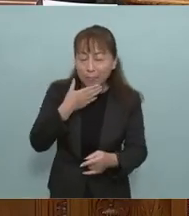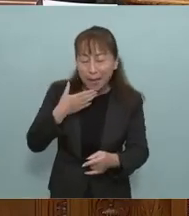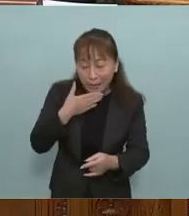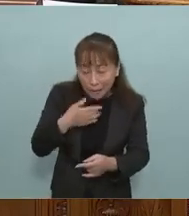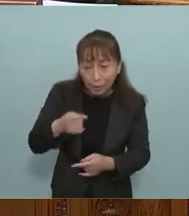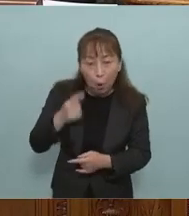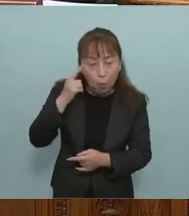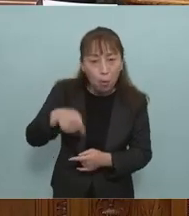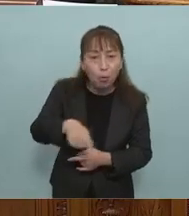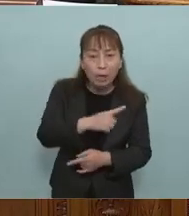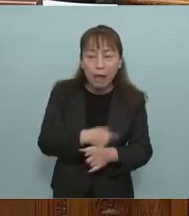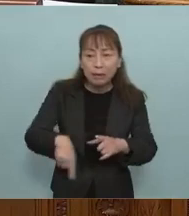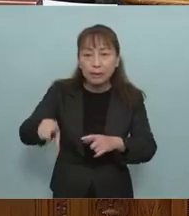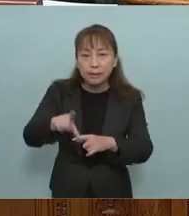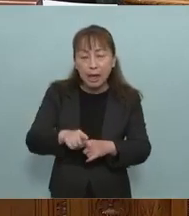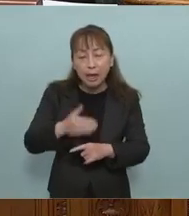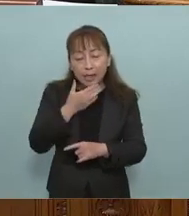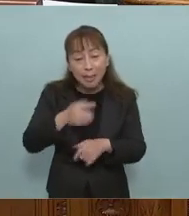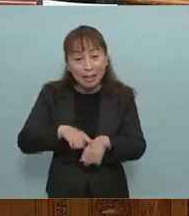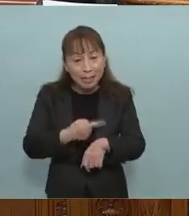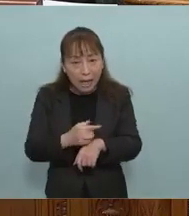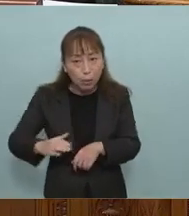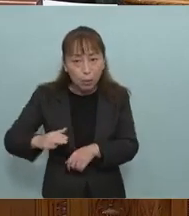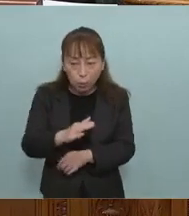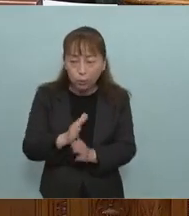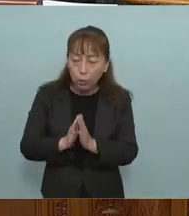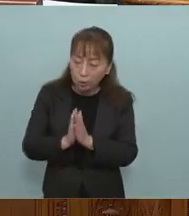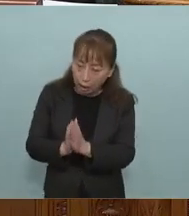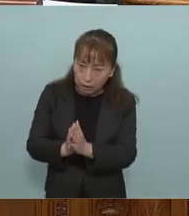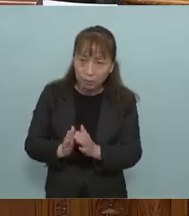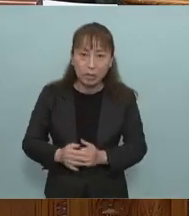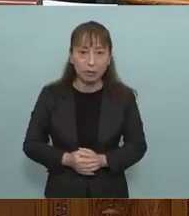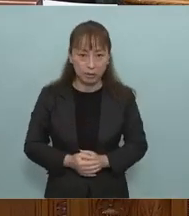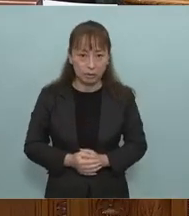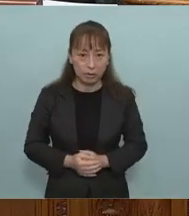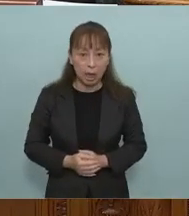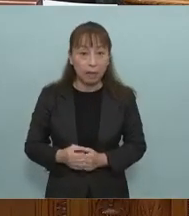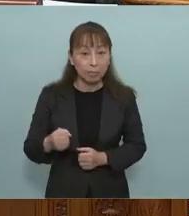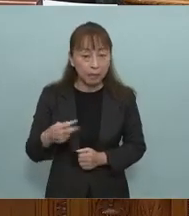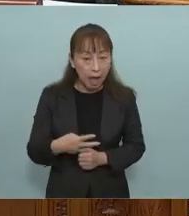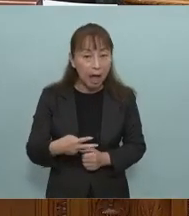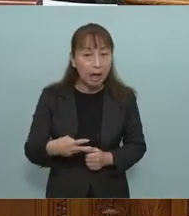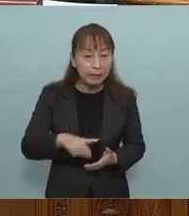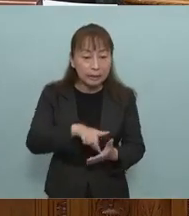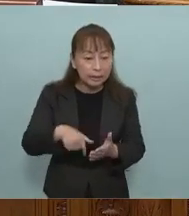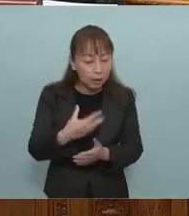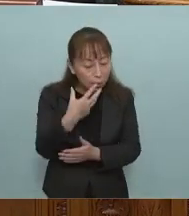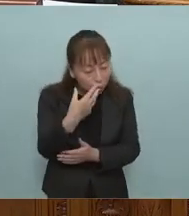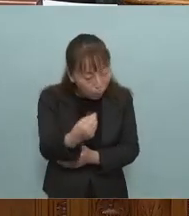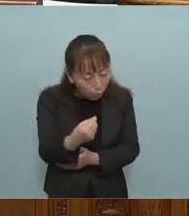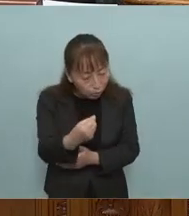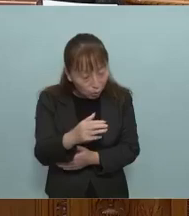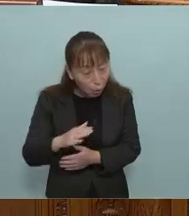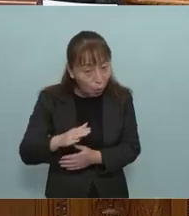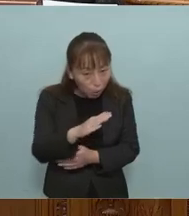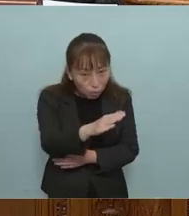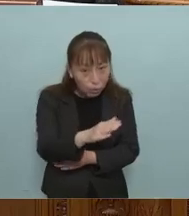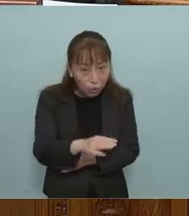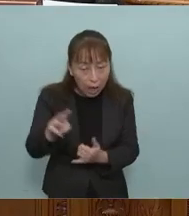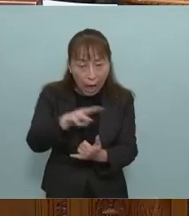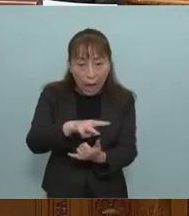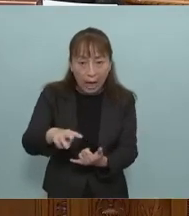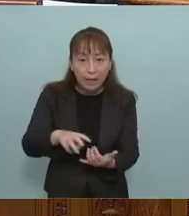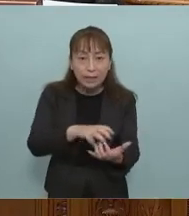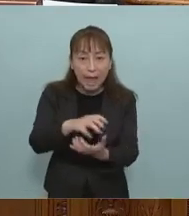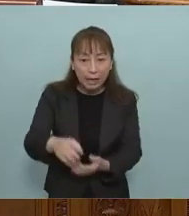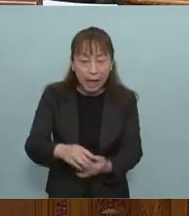さらなる利便性の向上に取り組んでいただきたい。さらに、地域の魅力向上や災害対策、